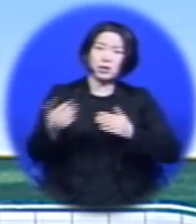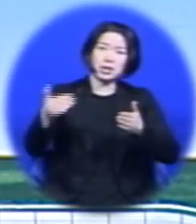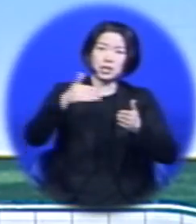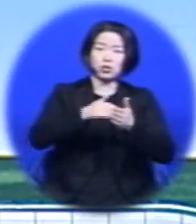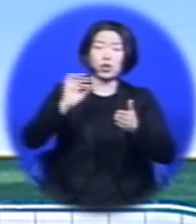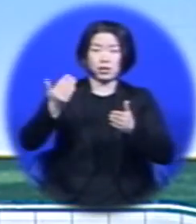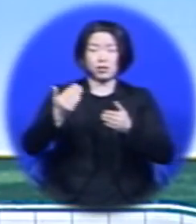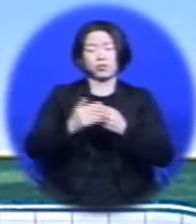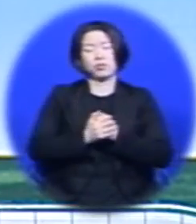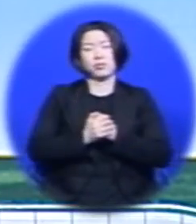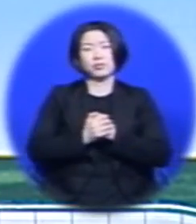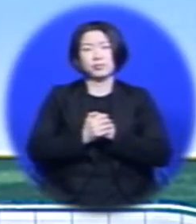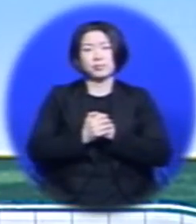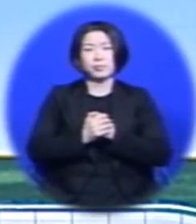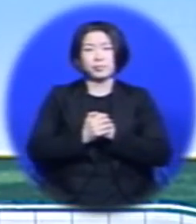겁니다